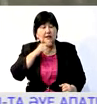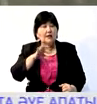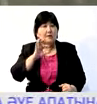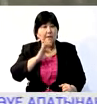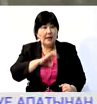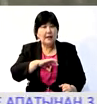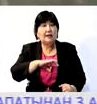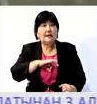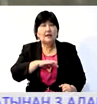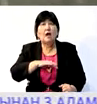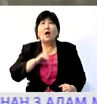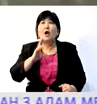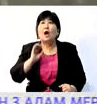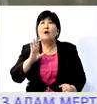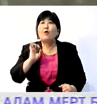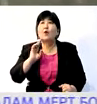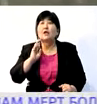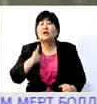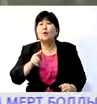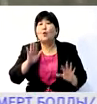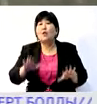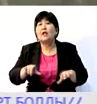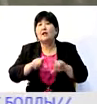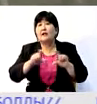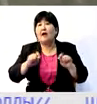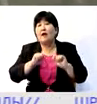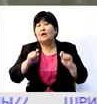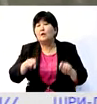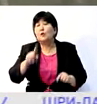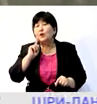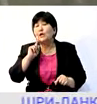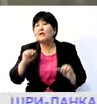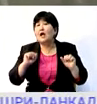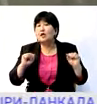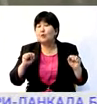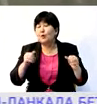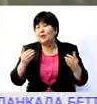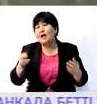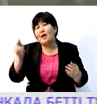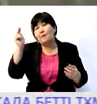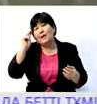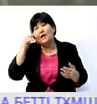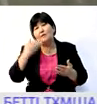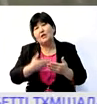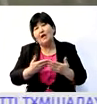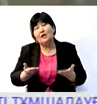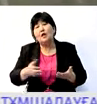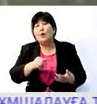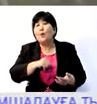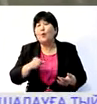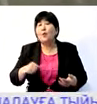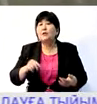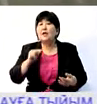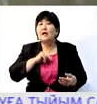пайдаланатын коворкинг орталығы ашылды. Бұл орталықта жастарға спорт жағынан болсын, білім жағынан болсын, және де өзіне